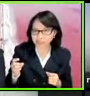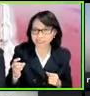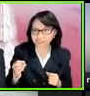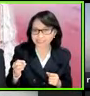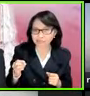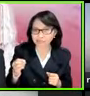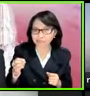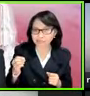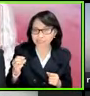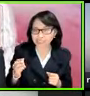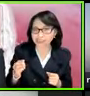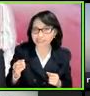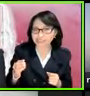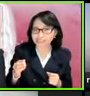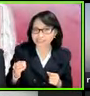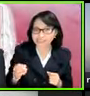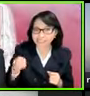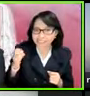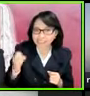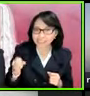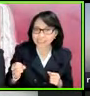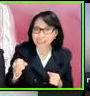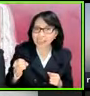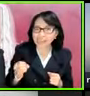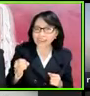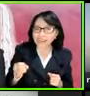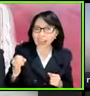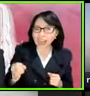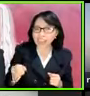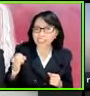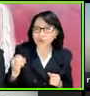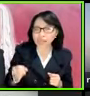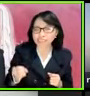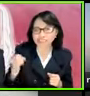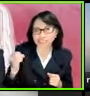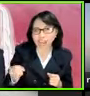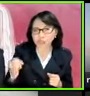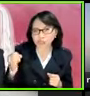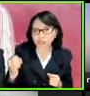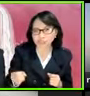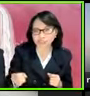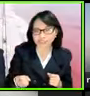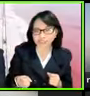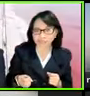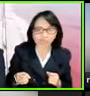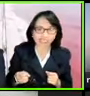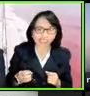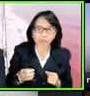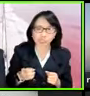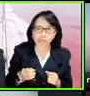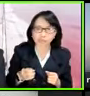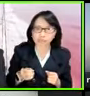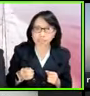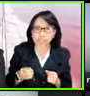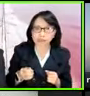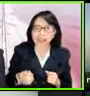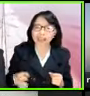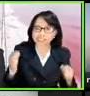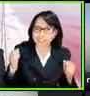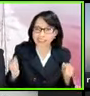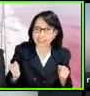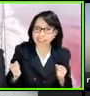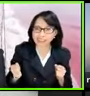kemudian yang keempat tiga saya adalah ahli waris soundstream Mari kita ucapan